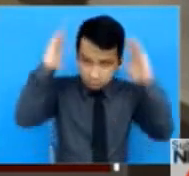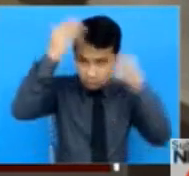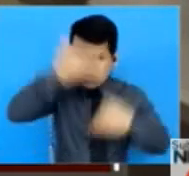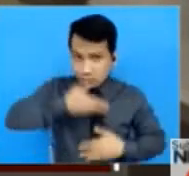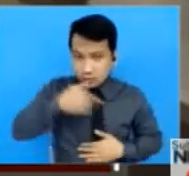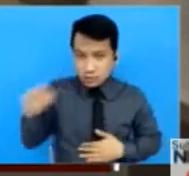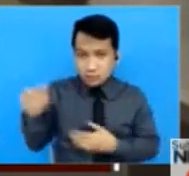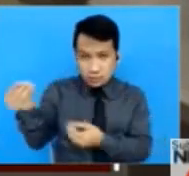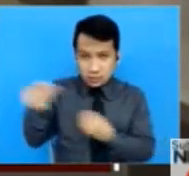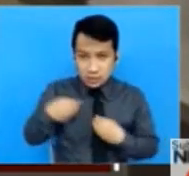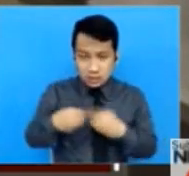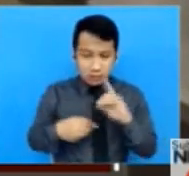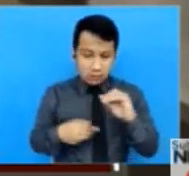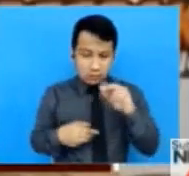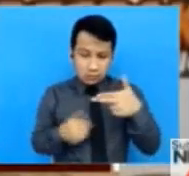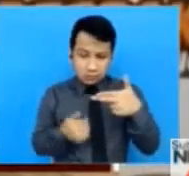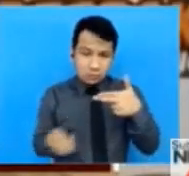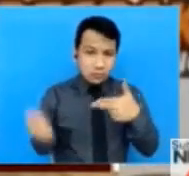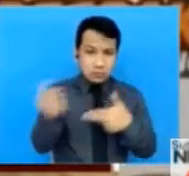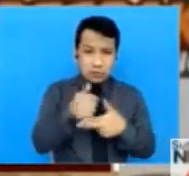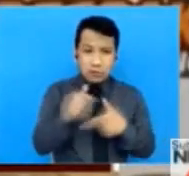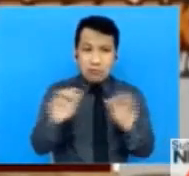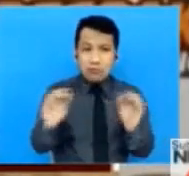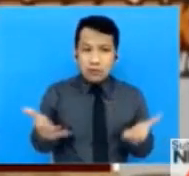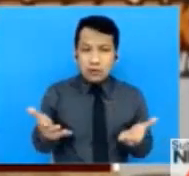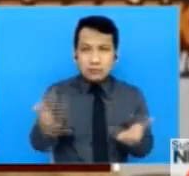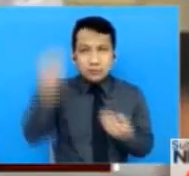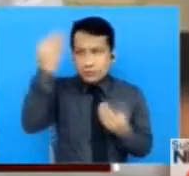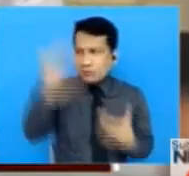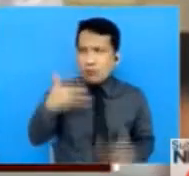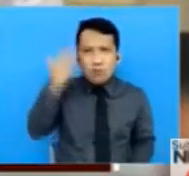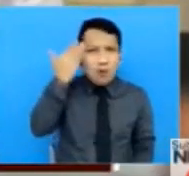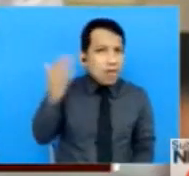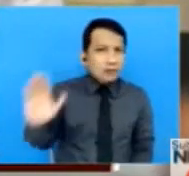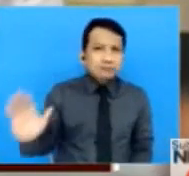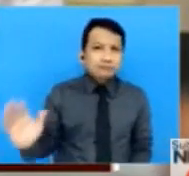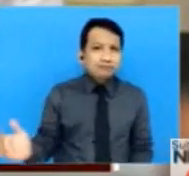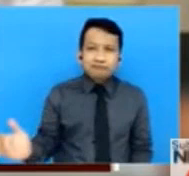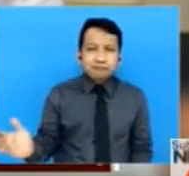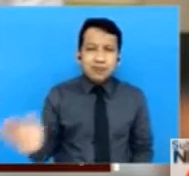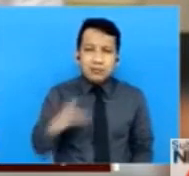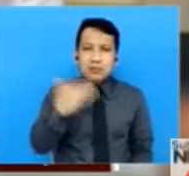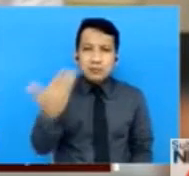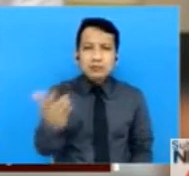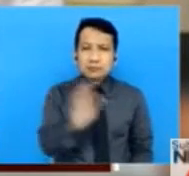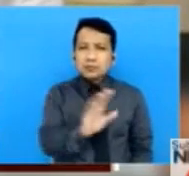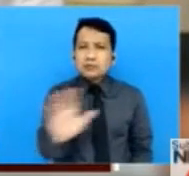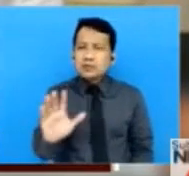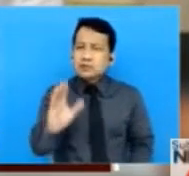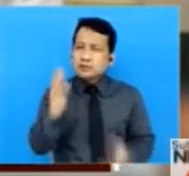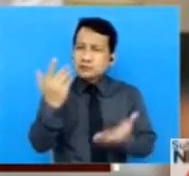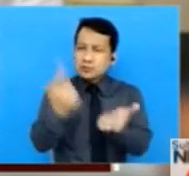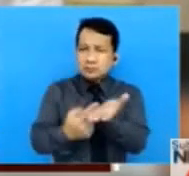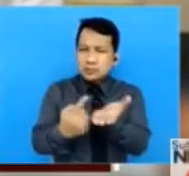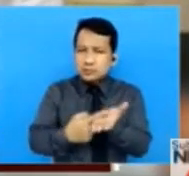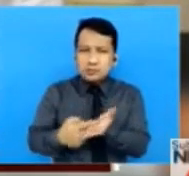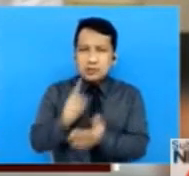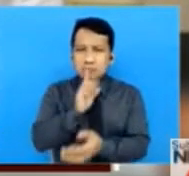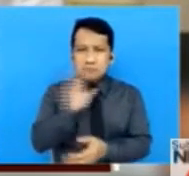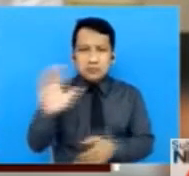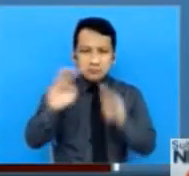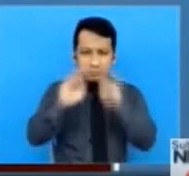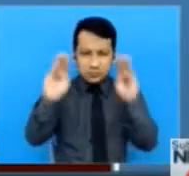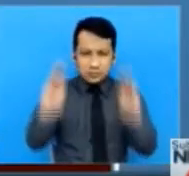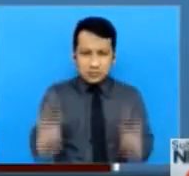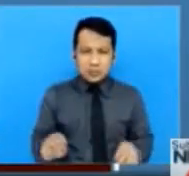ng DOH sa mga frontliners? Wala naman po sa pagkakaalam namin po. Sa gitna ng mga issue, pangako ng